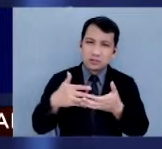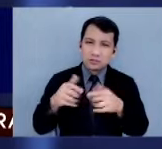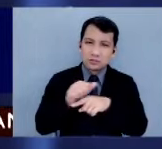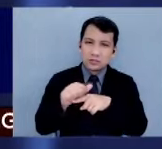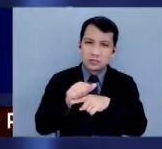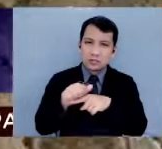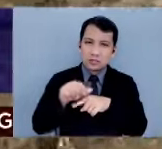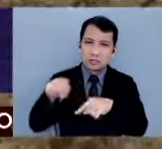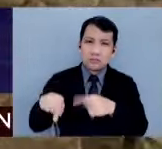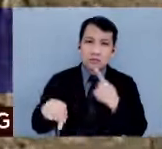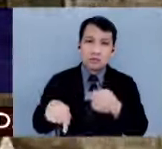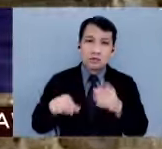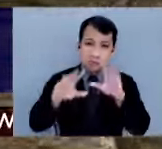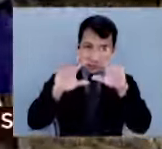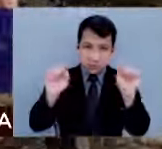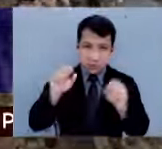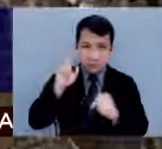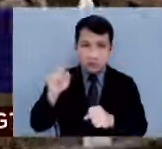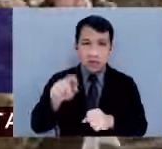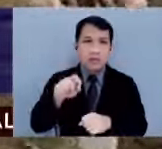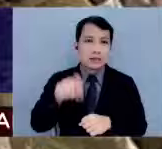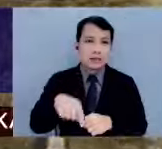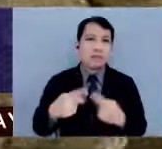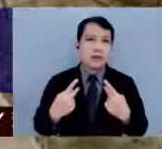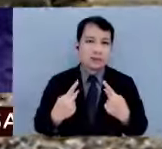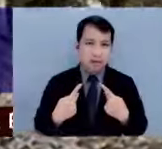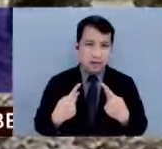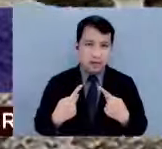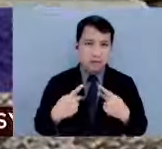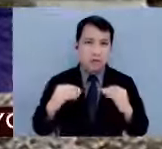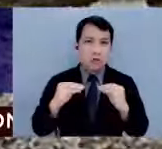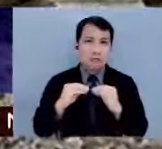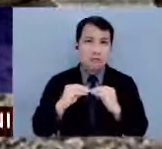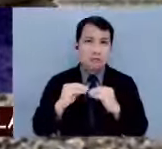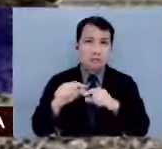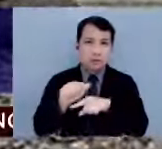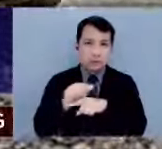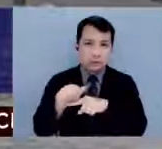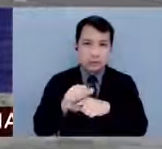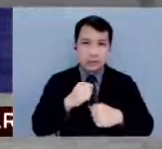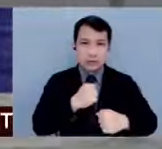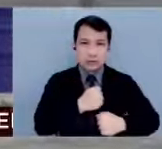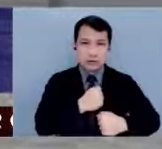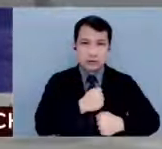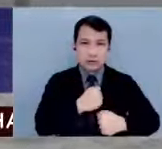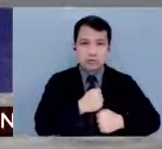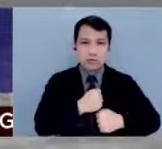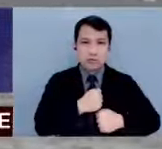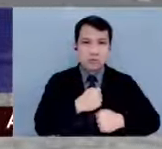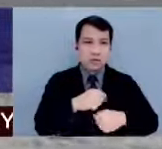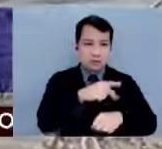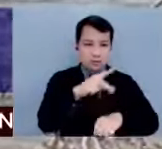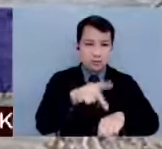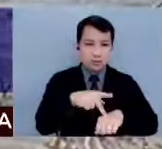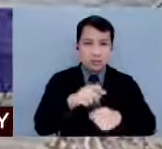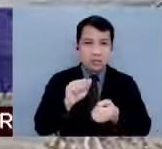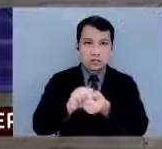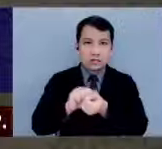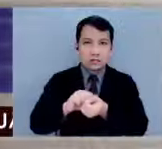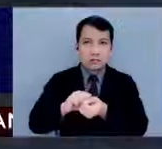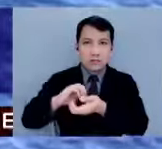mismo nang galing. Dapat magsagawa ng mas marami pang joint military exercises ang Pilipinas kasama ang mga kaalyadong